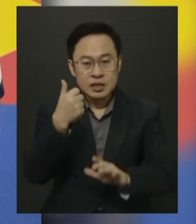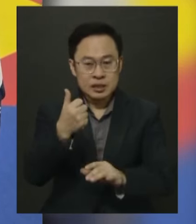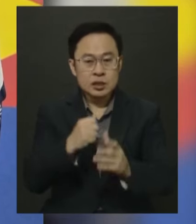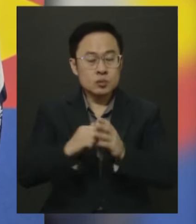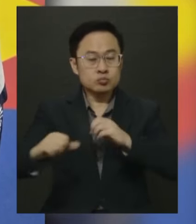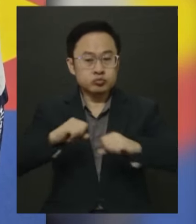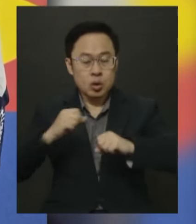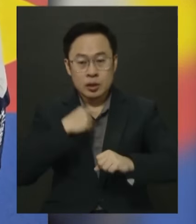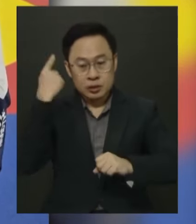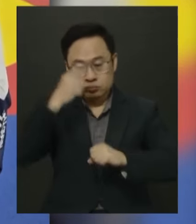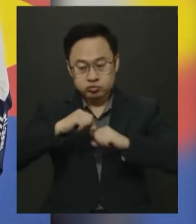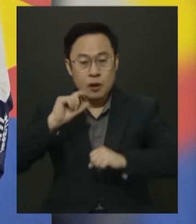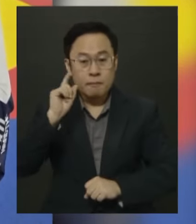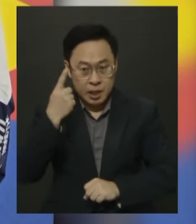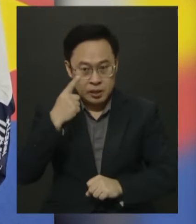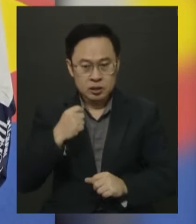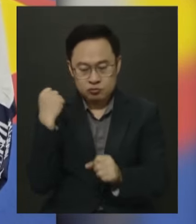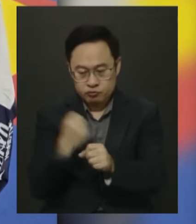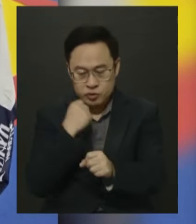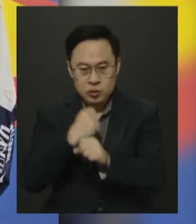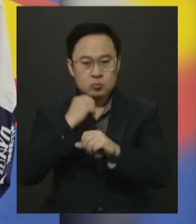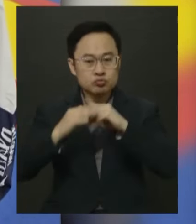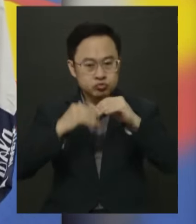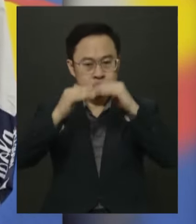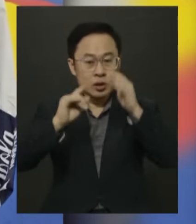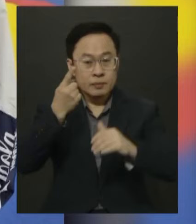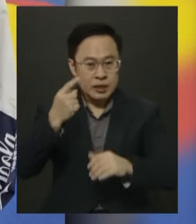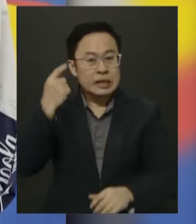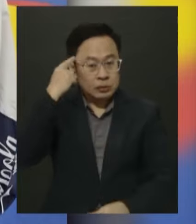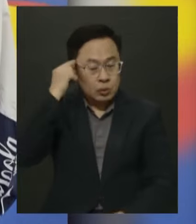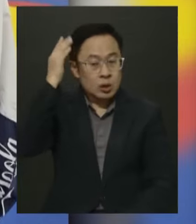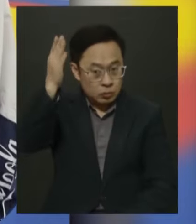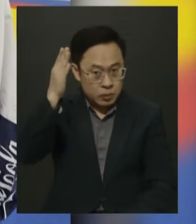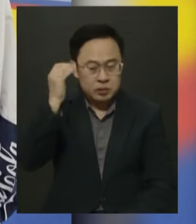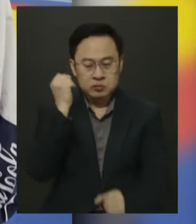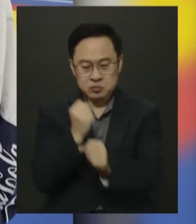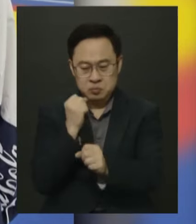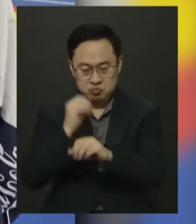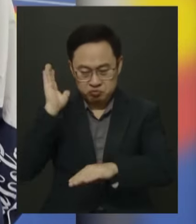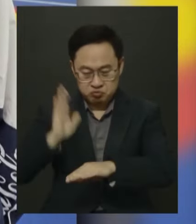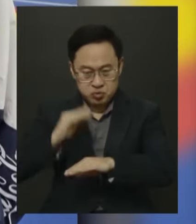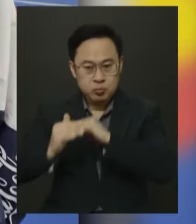ใหม่ๆนะคะที่เริ่มทำผลงานได้อย่างยอดเยี่ยมนะคะแล้วก็เชื่อว่าหลายคนนะคะก็จะก้าวขึ้นไป